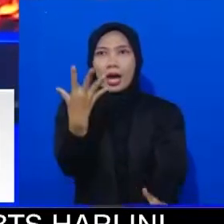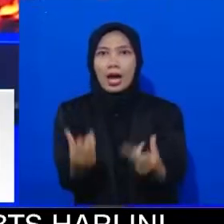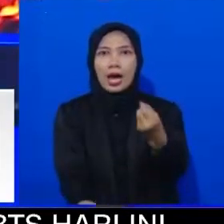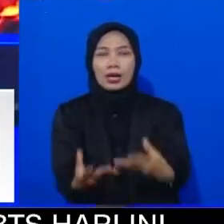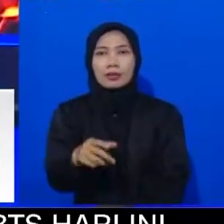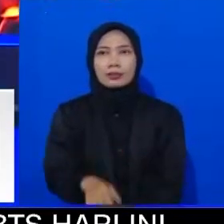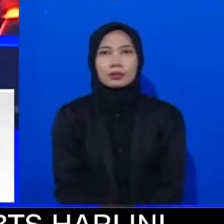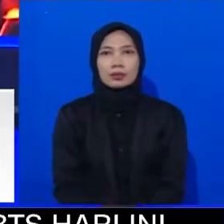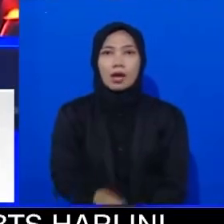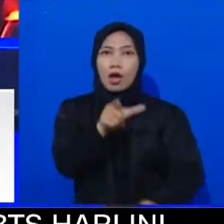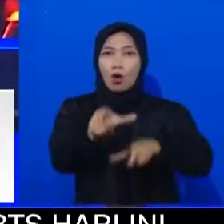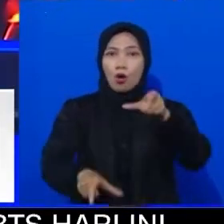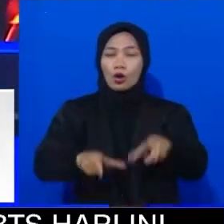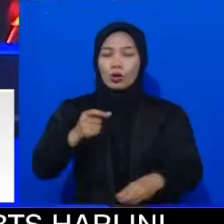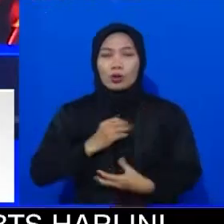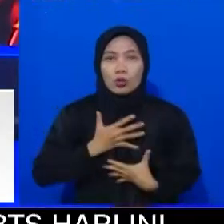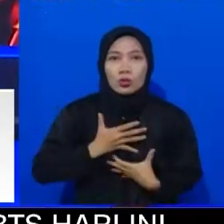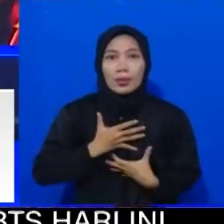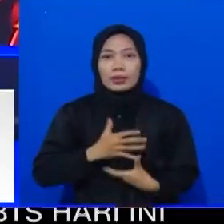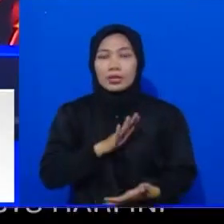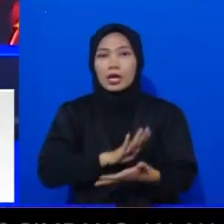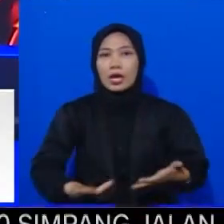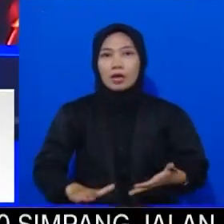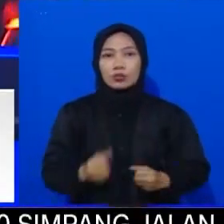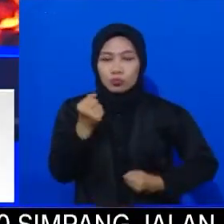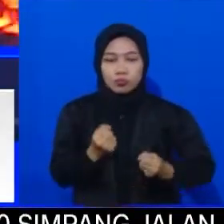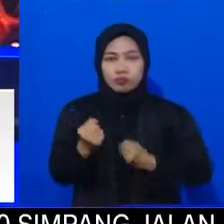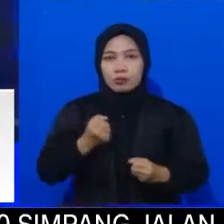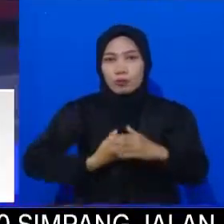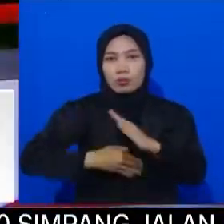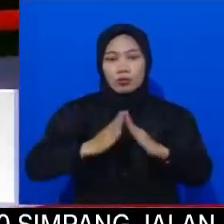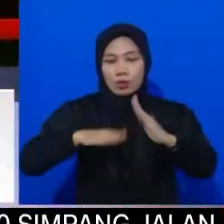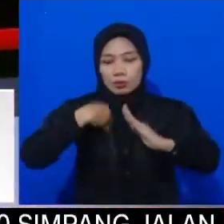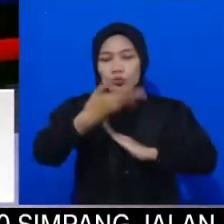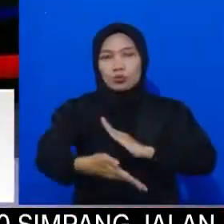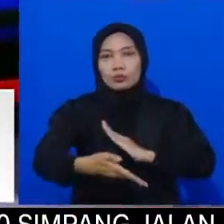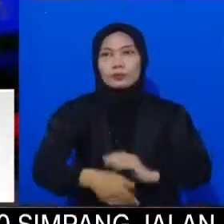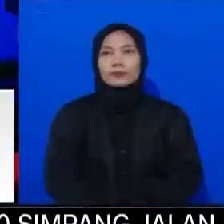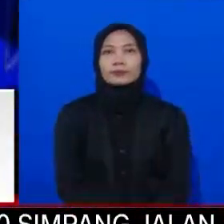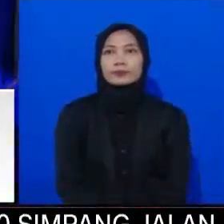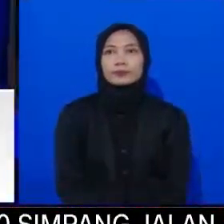kepanikan. Puluhan pasien dan perawat berhamburan keluar gedung rumah sakit.